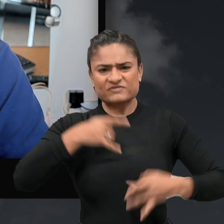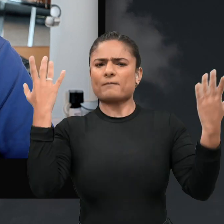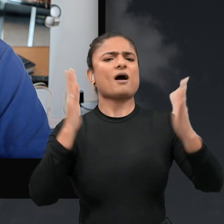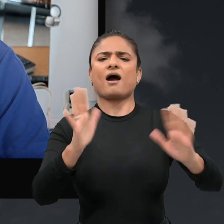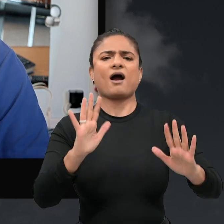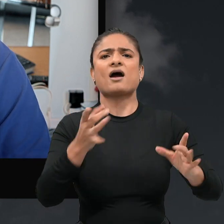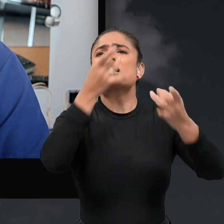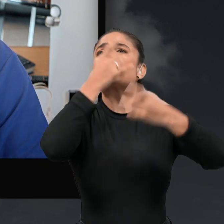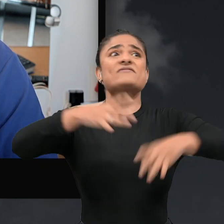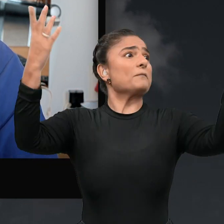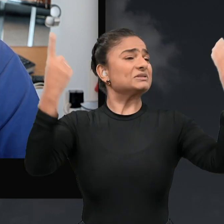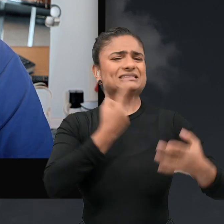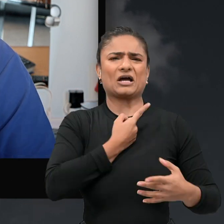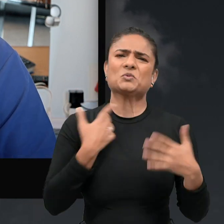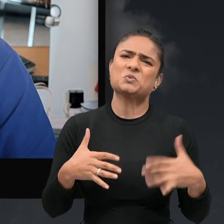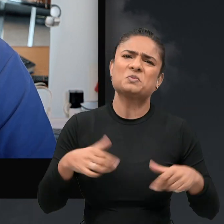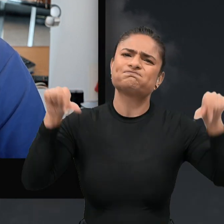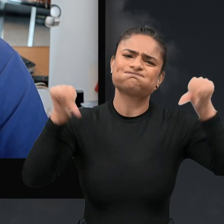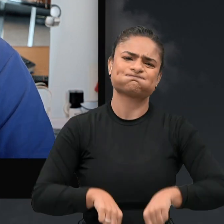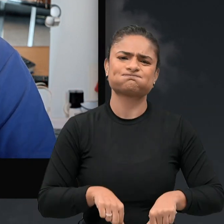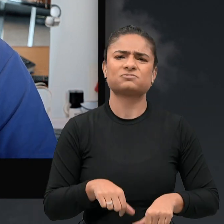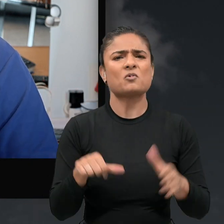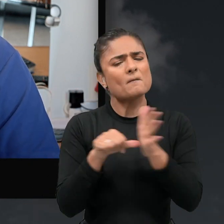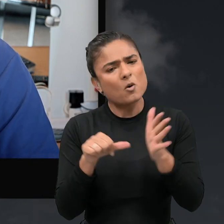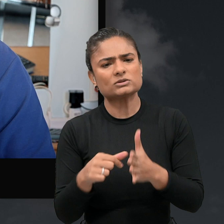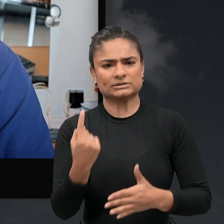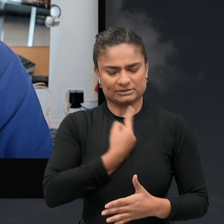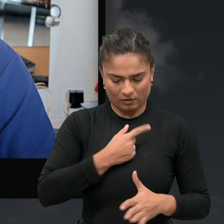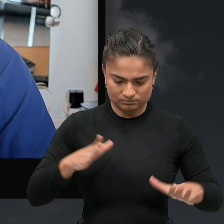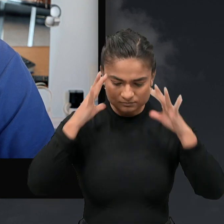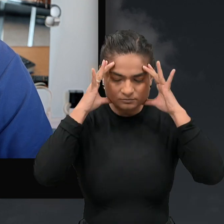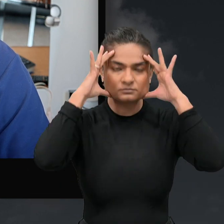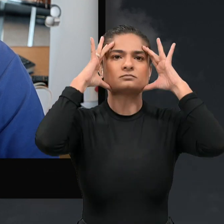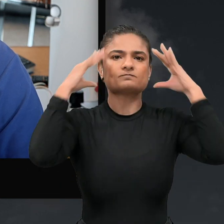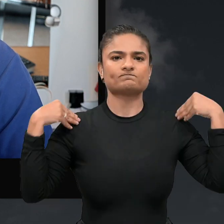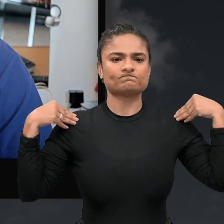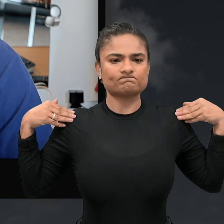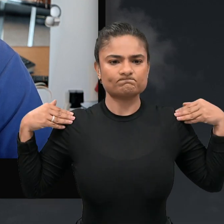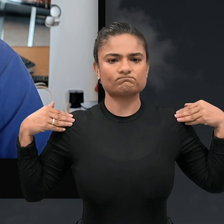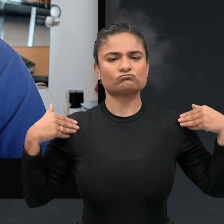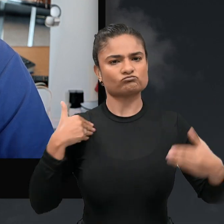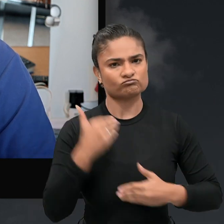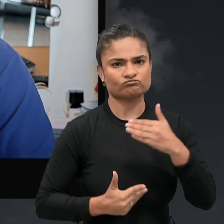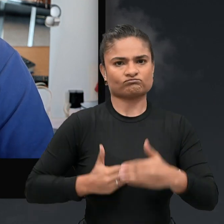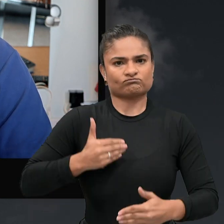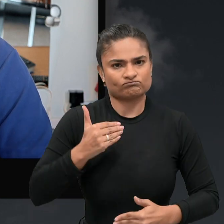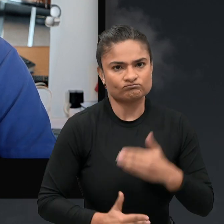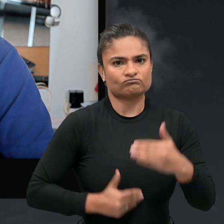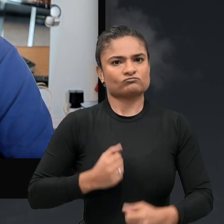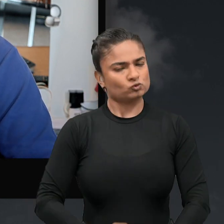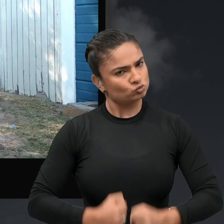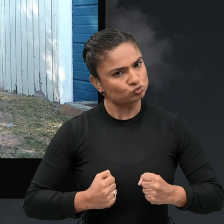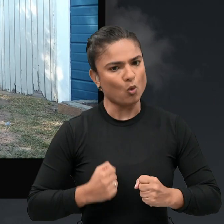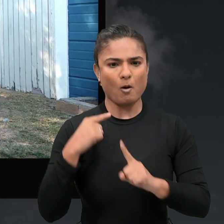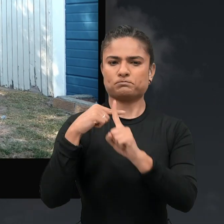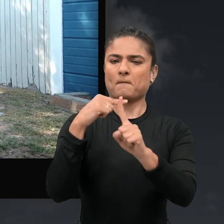jouself. En om op jouself op te gee, dis nou regtig, dis swak. Weet jy moet lig jou kop en wees sterk en gaan